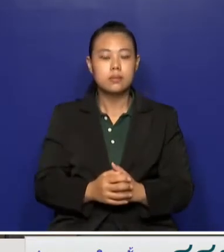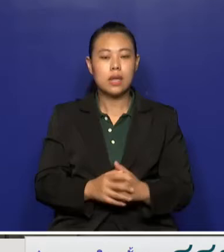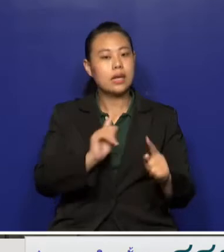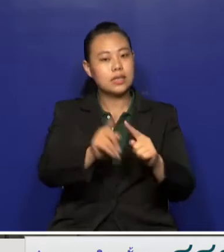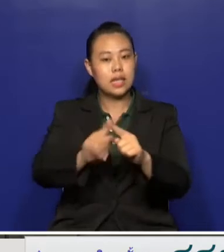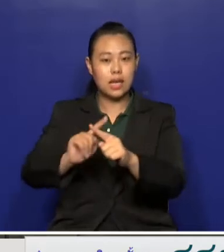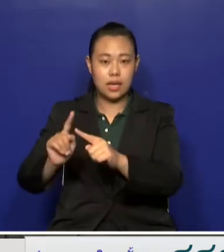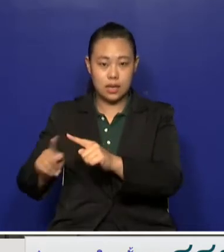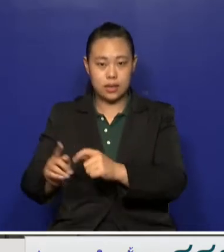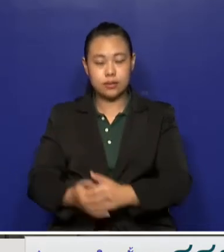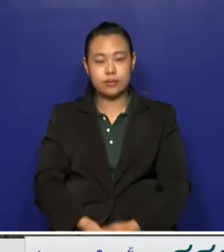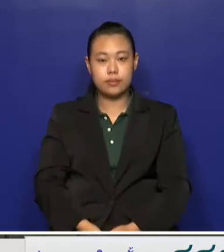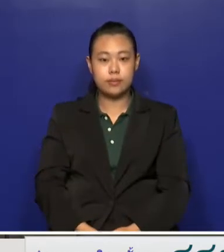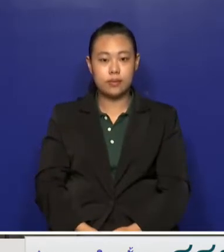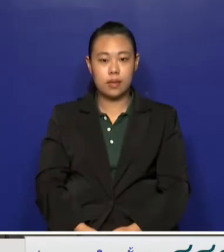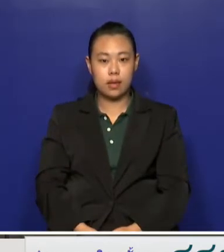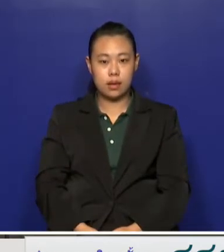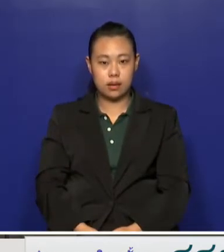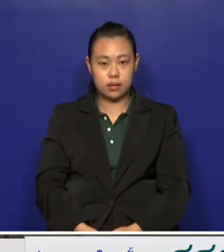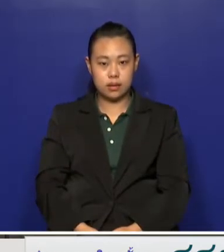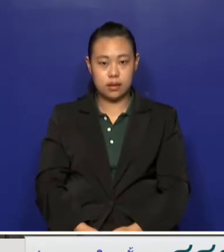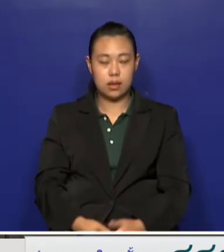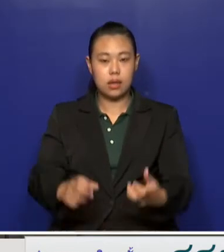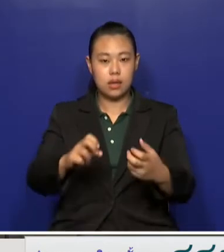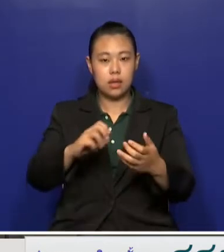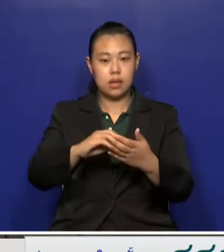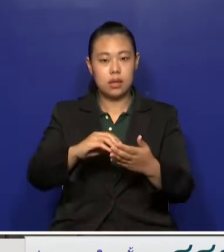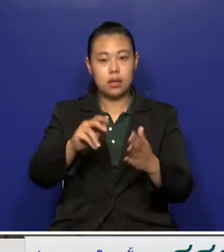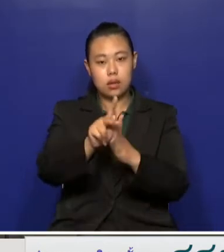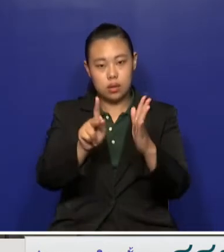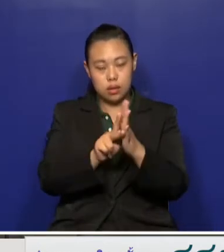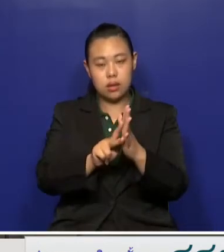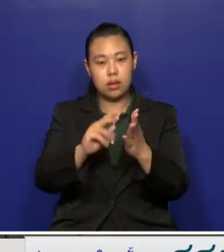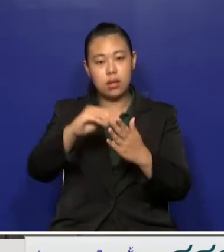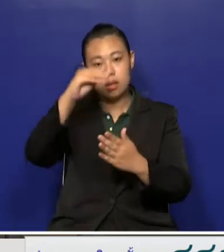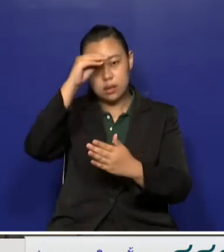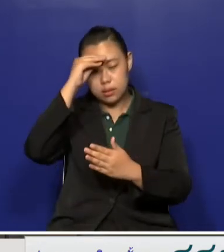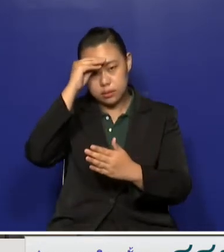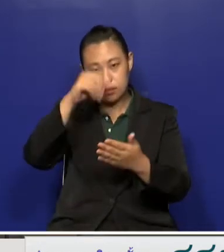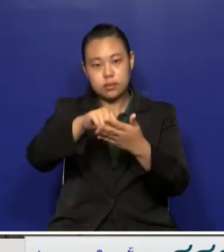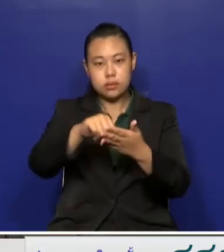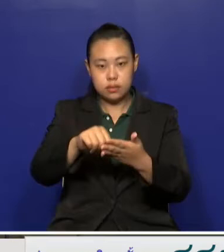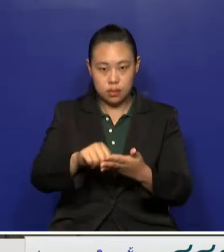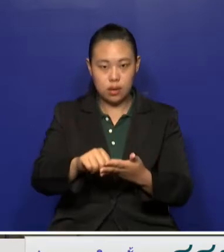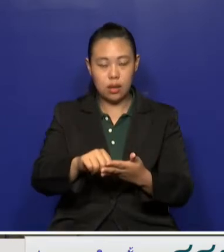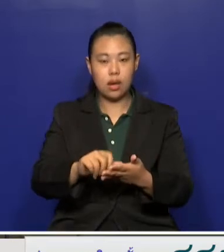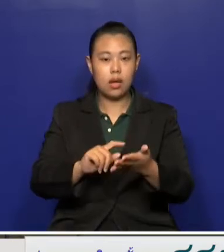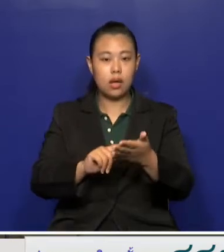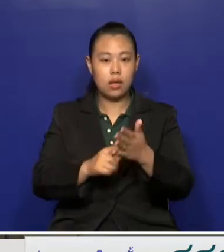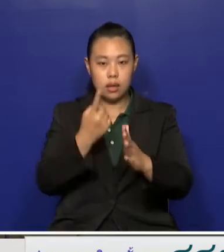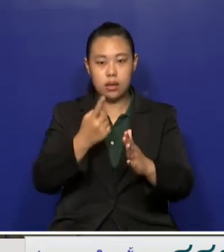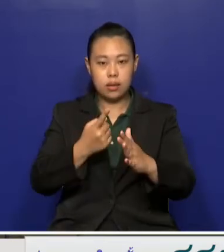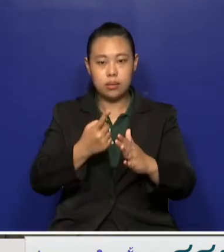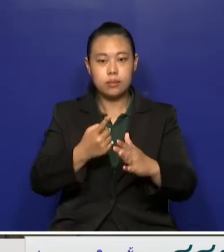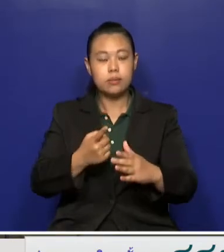ความเหลื่อมล้ำนะครับถ้าเราจะแก้การศึกษาจริงๆแล้วเนี่ยเราจะต้องแก้ตั้งแต่เด็กแรกเกิดเพราะ